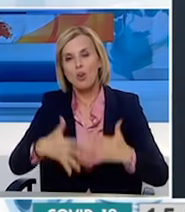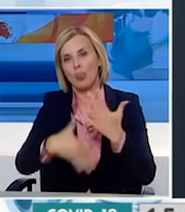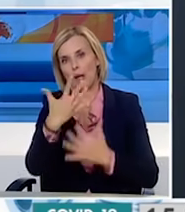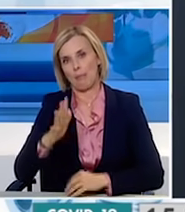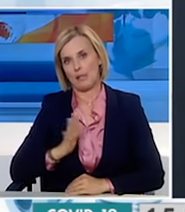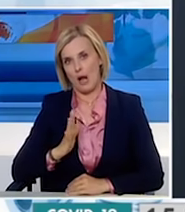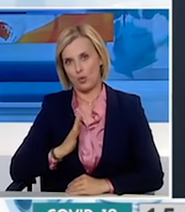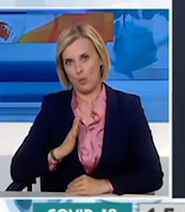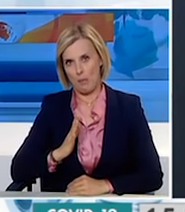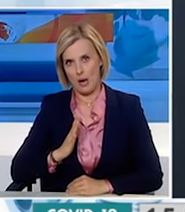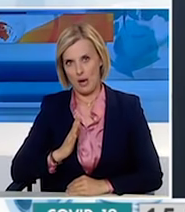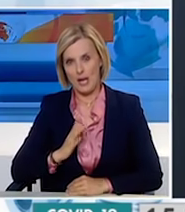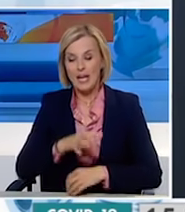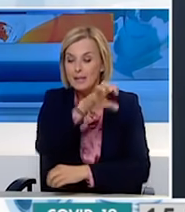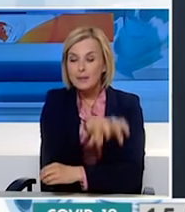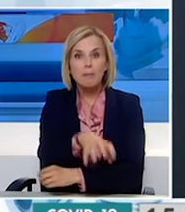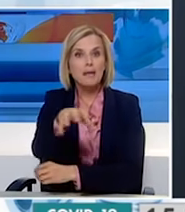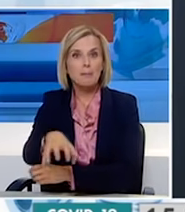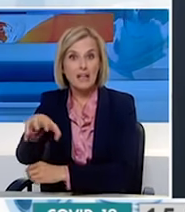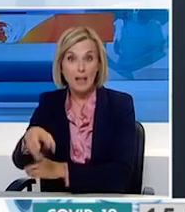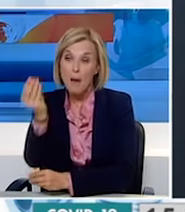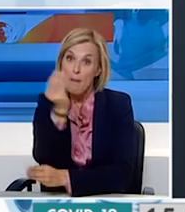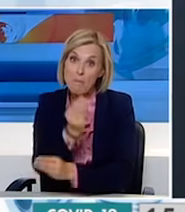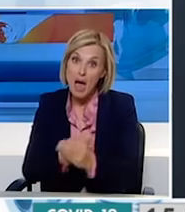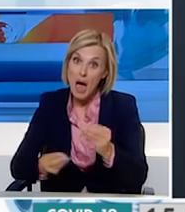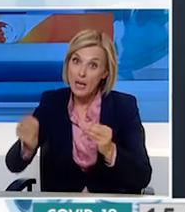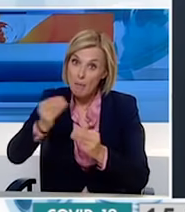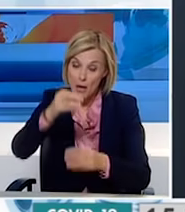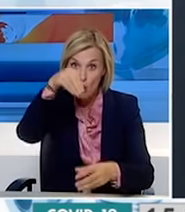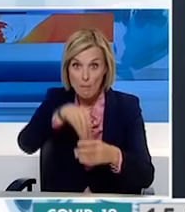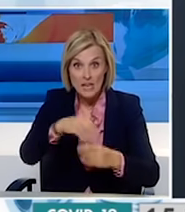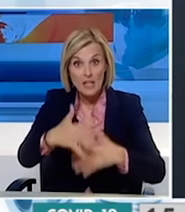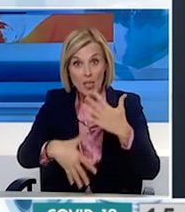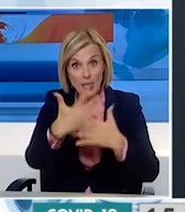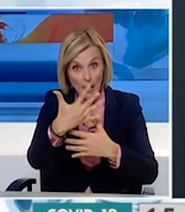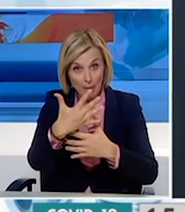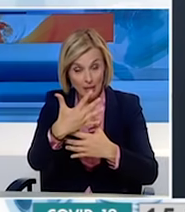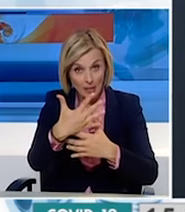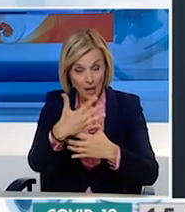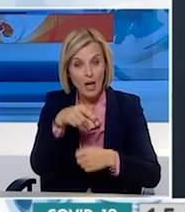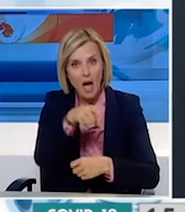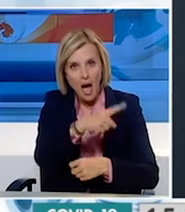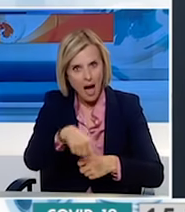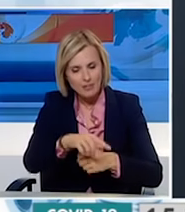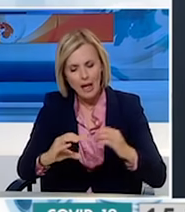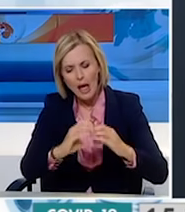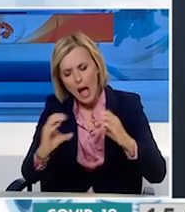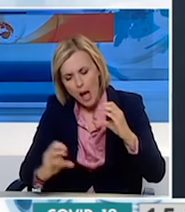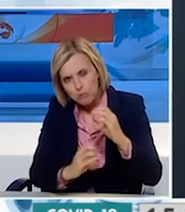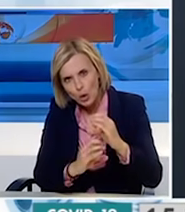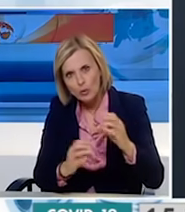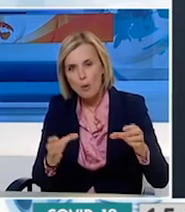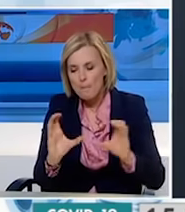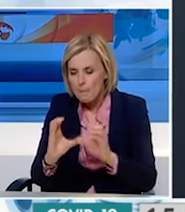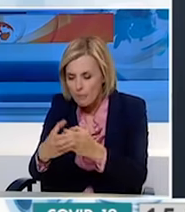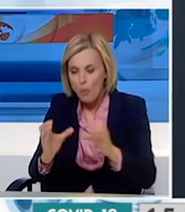15. Τάξεις ή τμήματα τάξεων με περισσότερους των 15 μαθητών χωρίζονται σε υποτμήματα ίσης δυναμικής και εφαρμόζουν